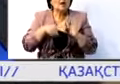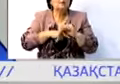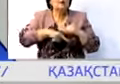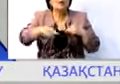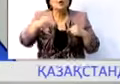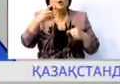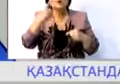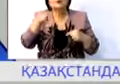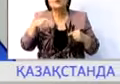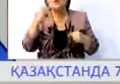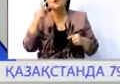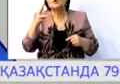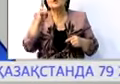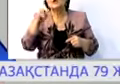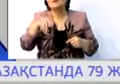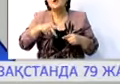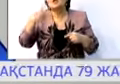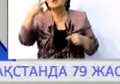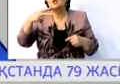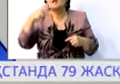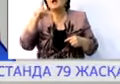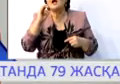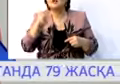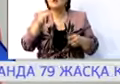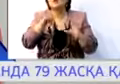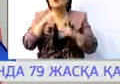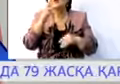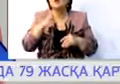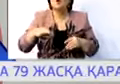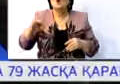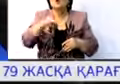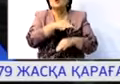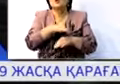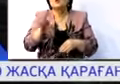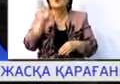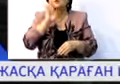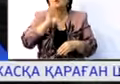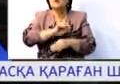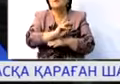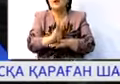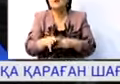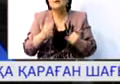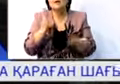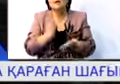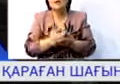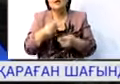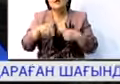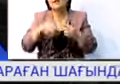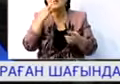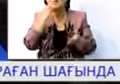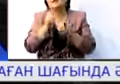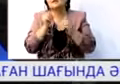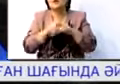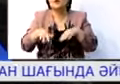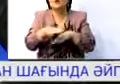ұзындығы 31,3 шақырымды құрайтын 20 канал болса, оның үшеуі округ көшелерін аяқ сумен қамтамасыз етіп отыр. Есепті кездесуде тұрғындар